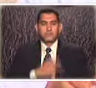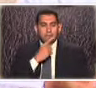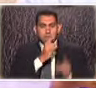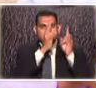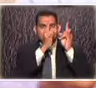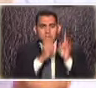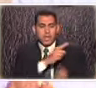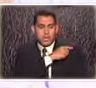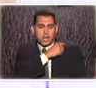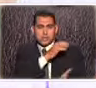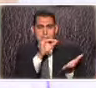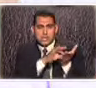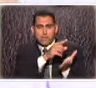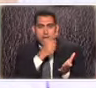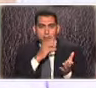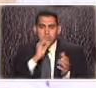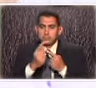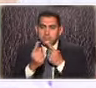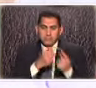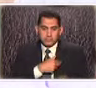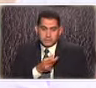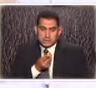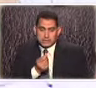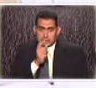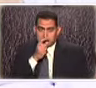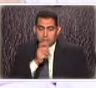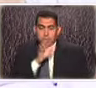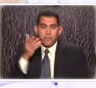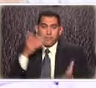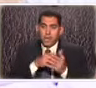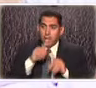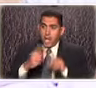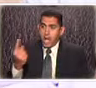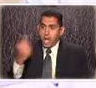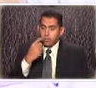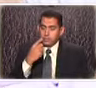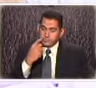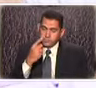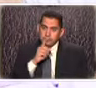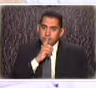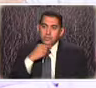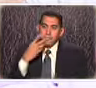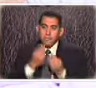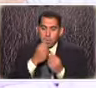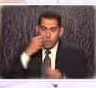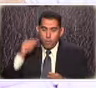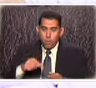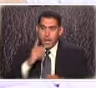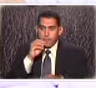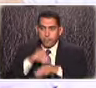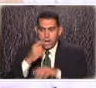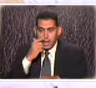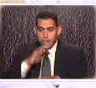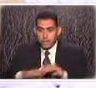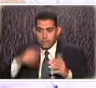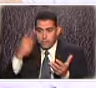الواقع بين التطبيق على ارض الواقع لكن حتى عندما اضطر الى القتال وضع قواعد متصله بالمعاني لا تقتلوا طفلا